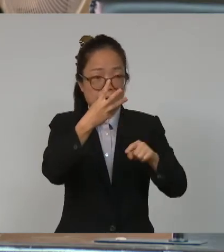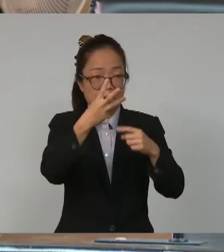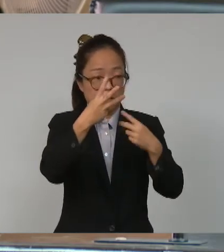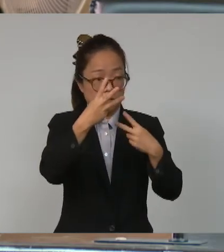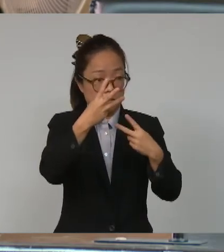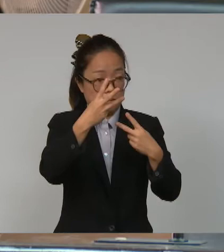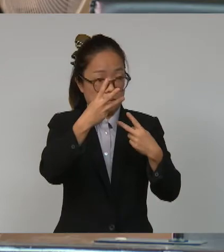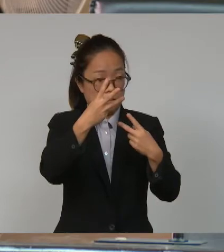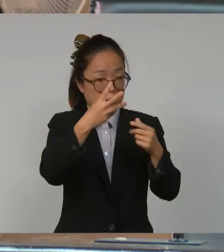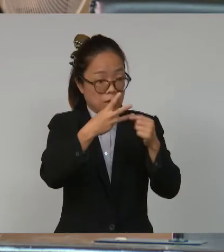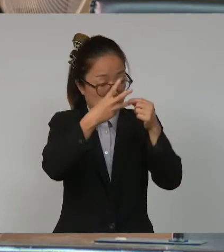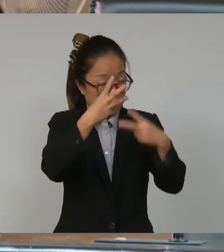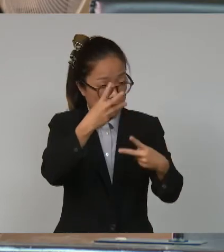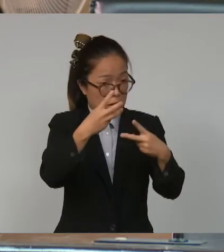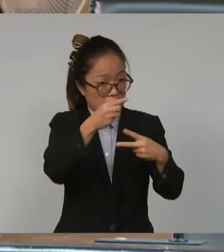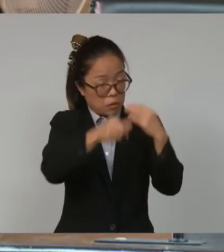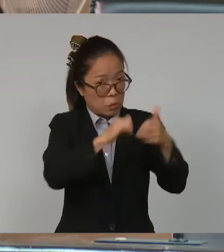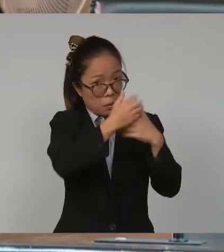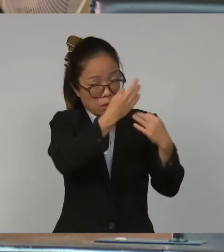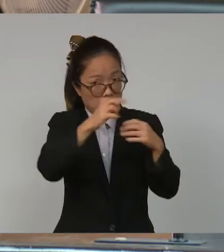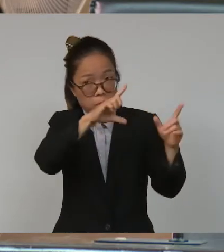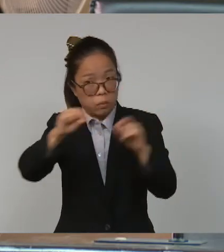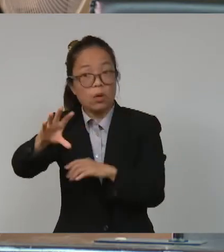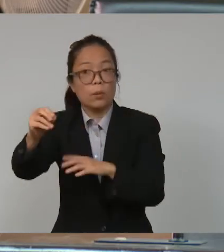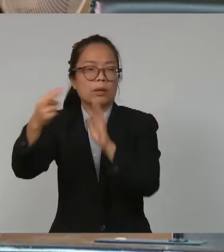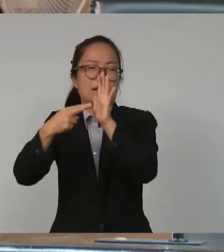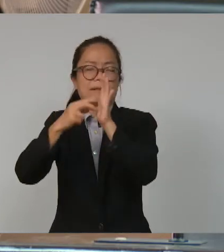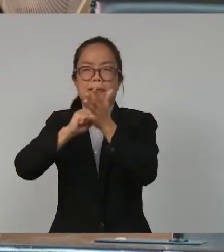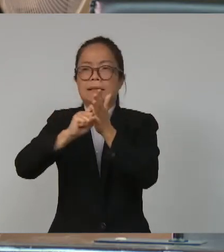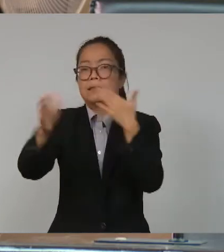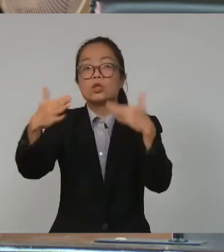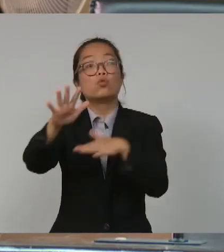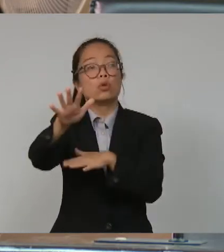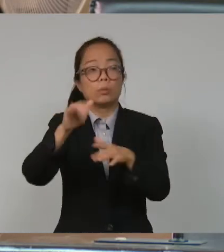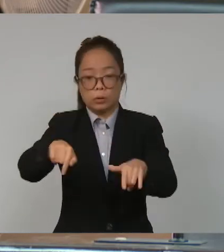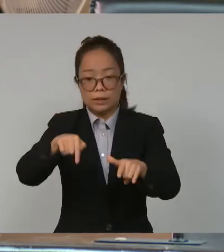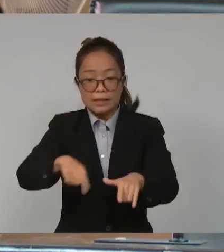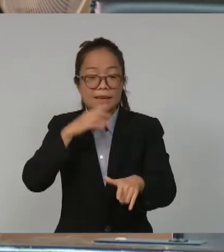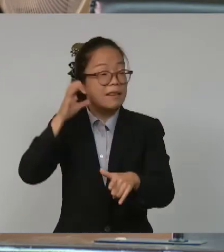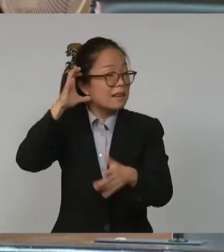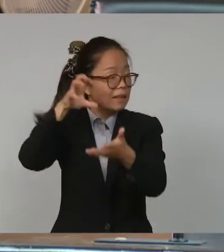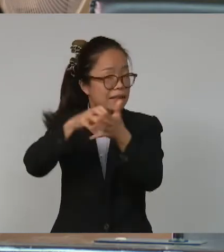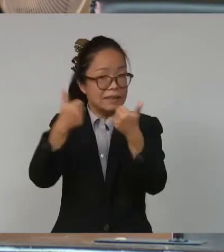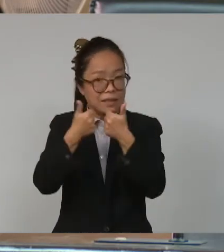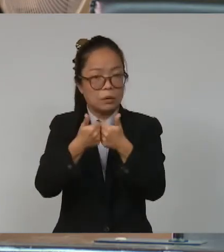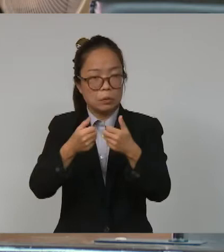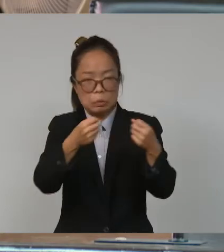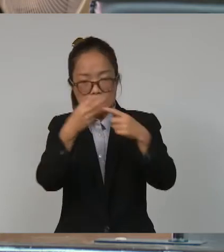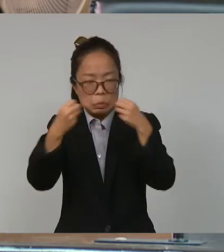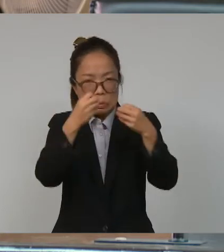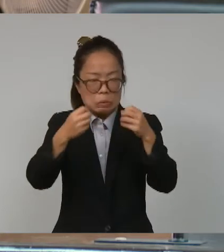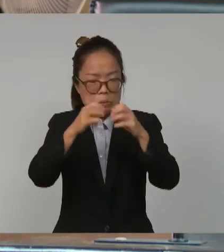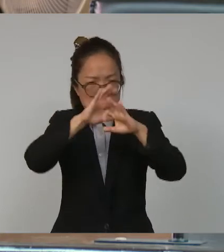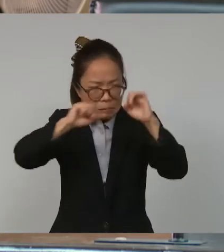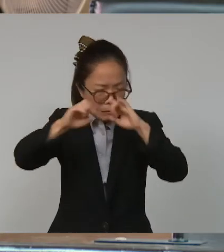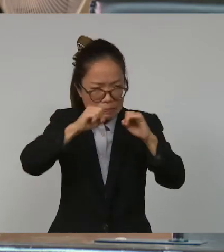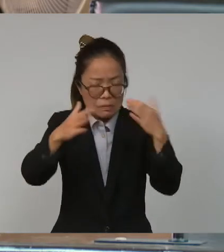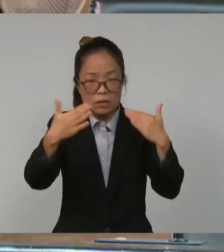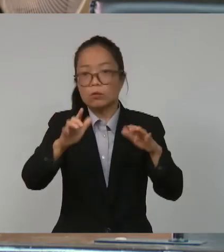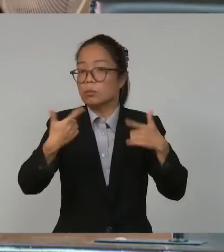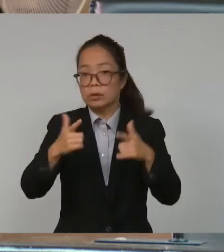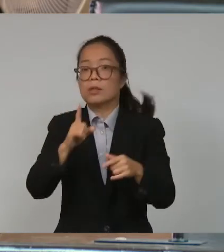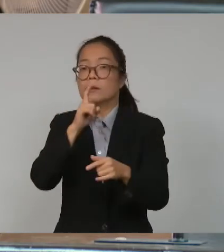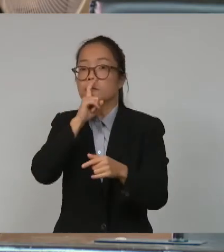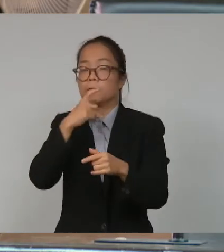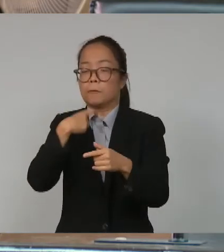适用呢？是有厘清的必要。这个不是靠这一次的修正听证会来厘清的，这个是中选